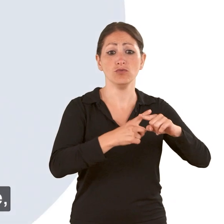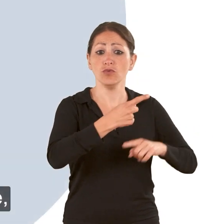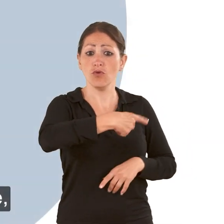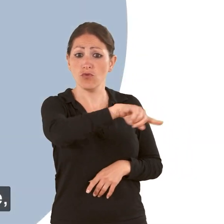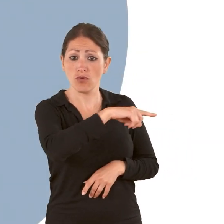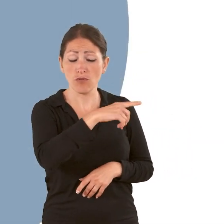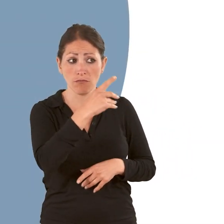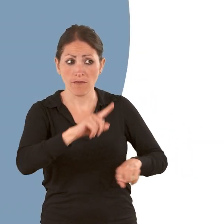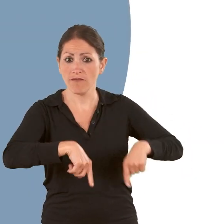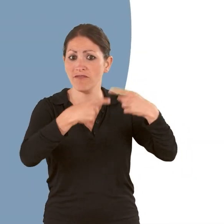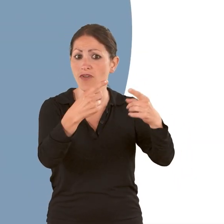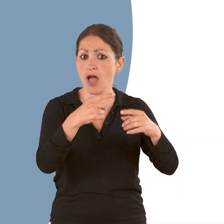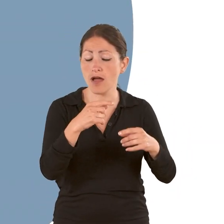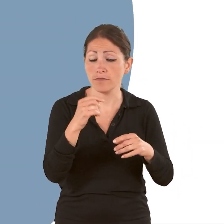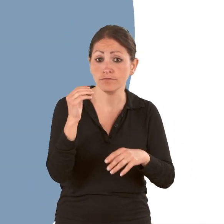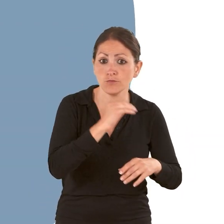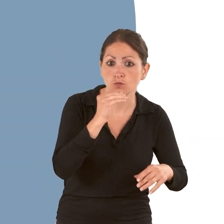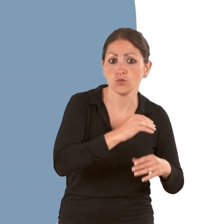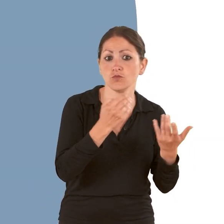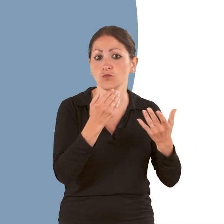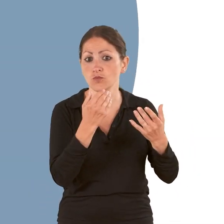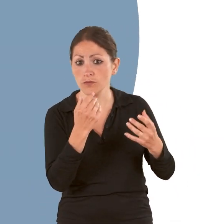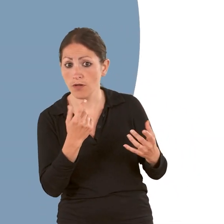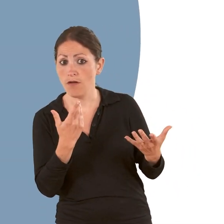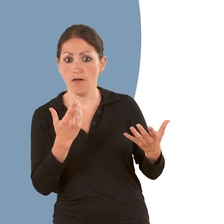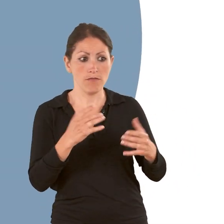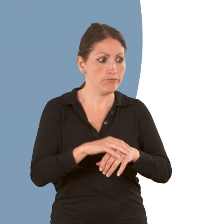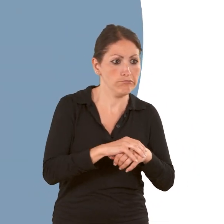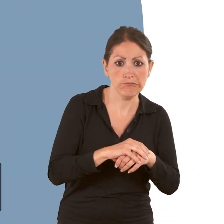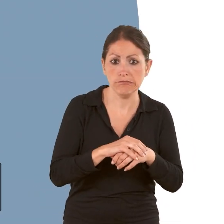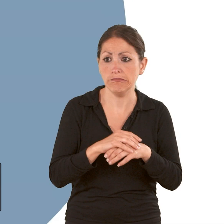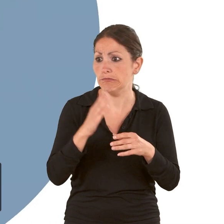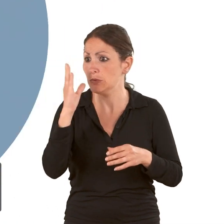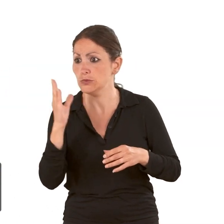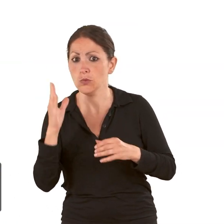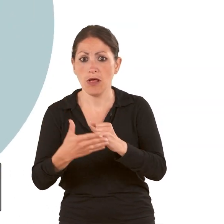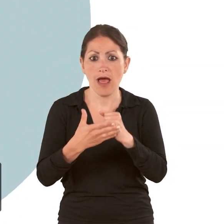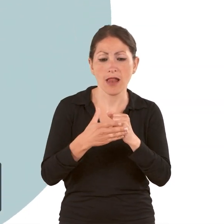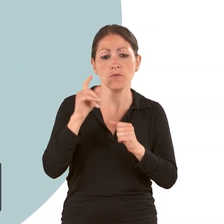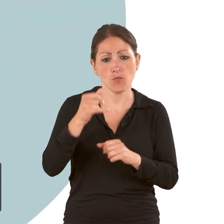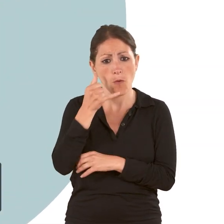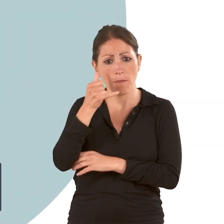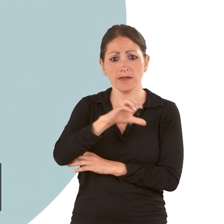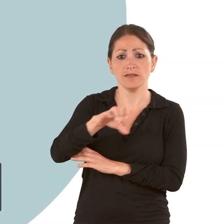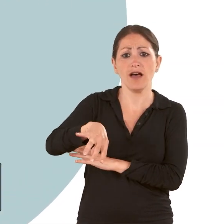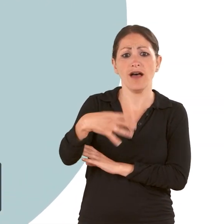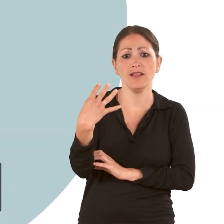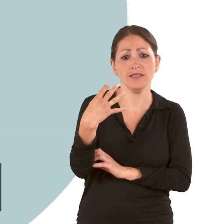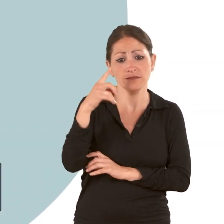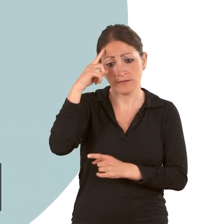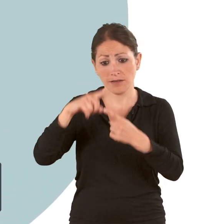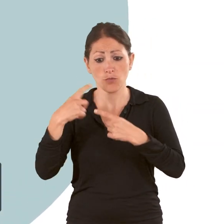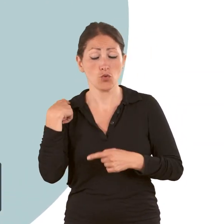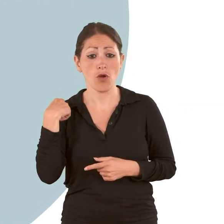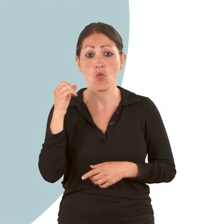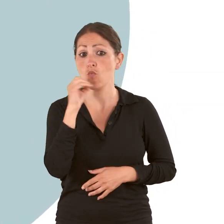Pour une personne sourde ou malentendante, contacter les secours ou se rendre aux urgences peut être source d'inquiétude. Le numéro 114, numéro d'appel